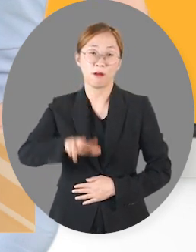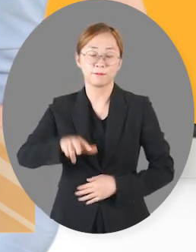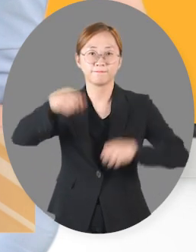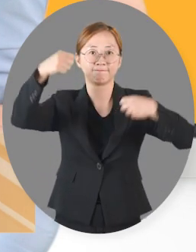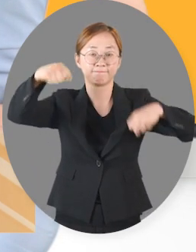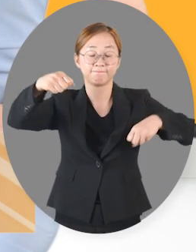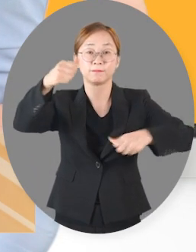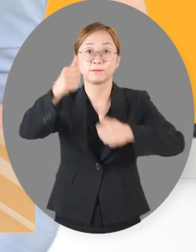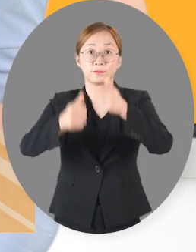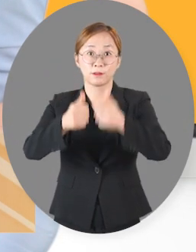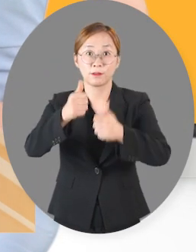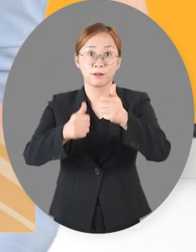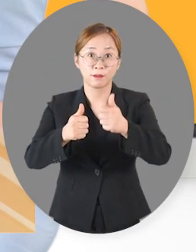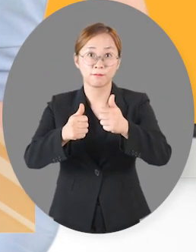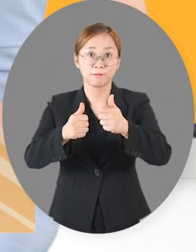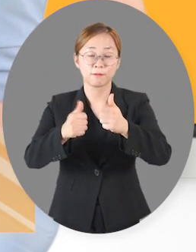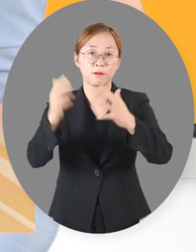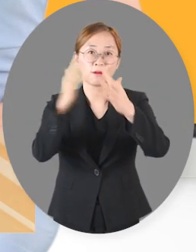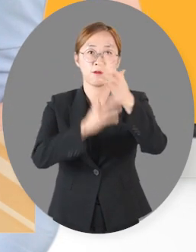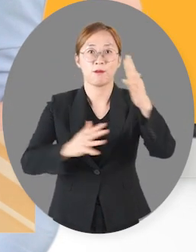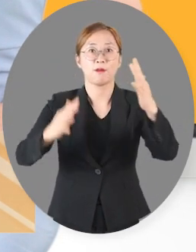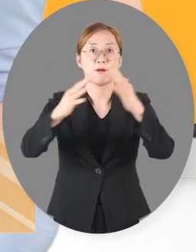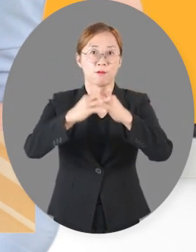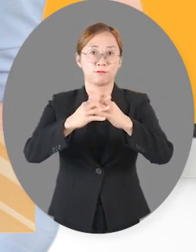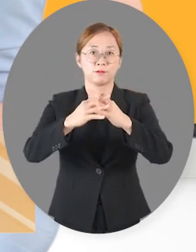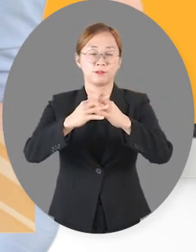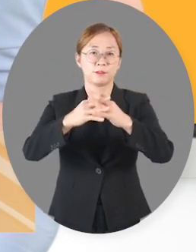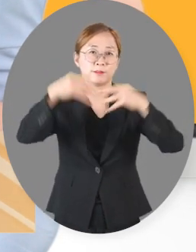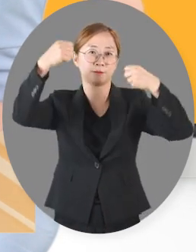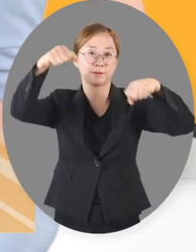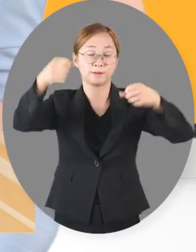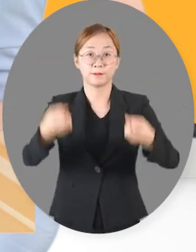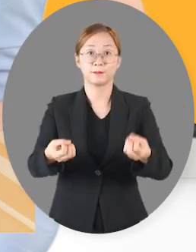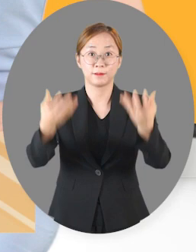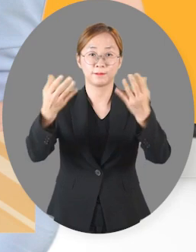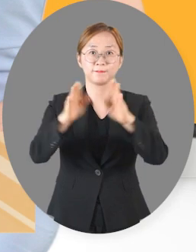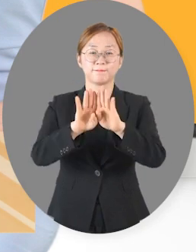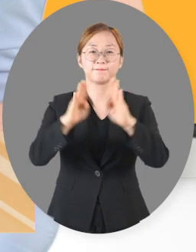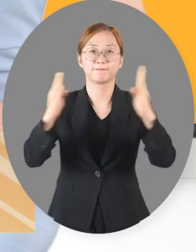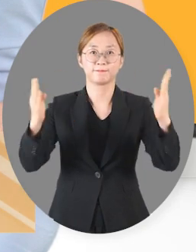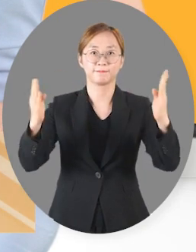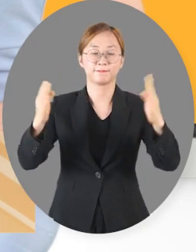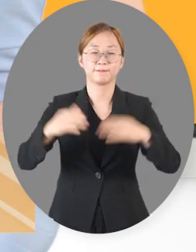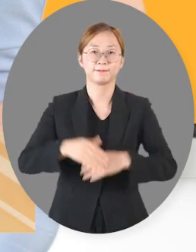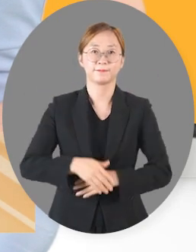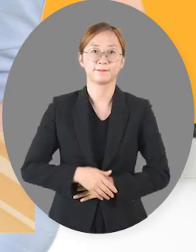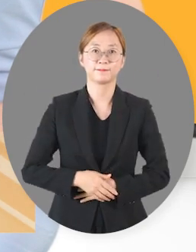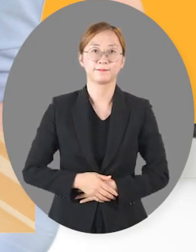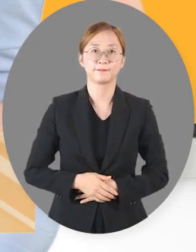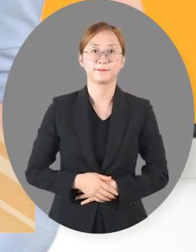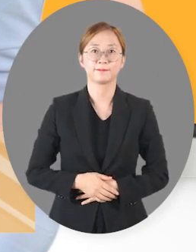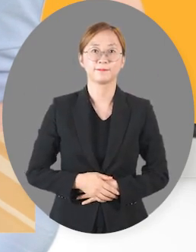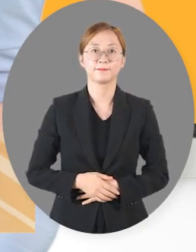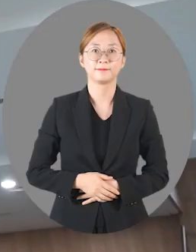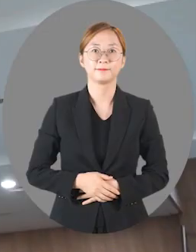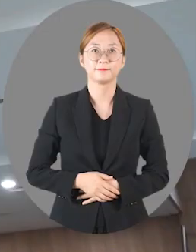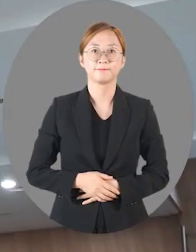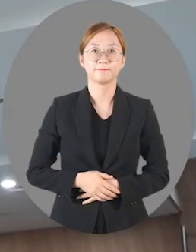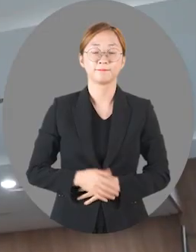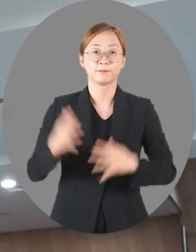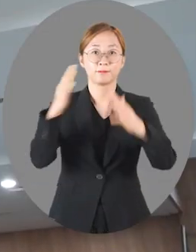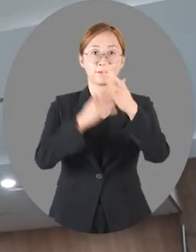중부권 최대 규모의 연극 경연대회인 고만나루 전국 향토 연극제가 개막했습니다.